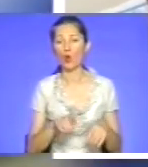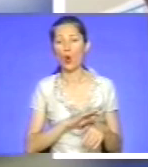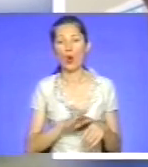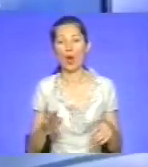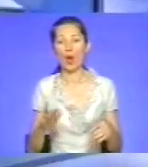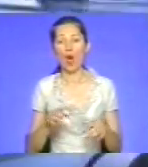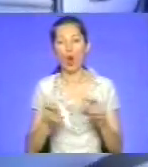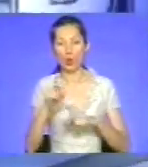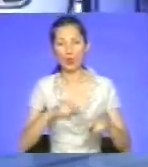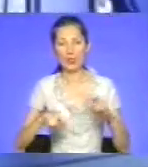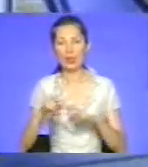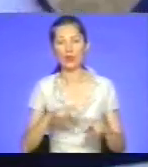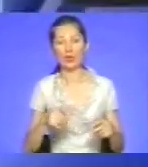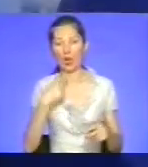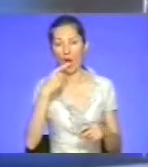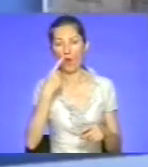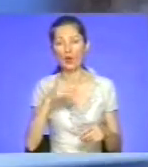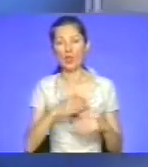фахівці.